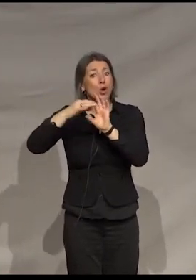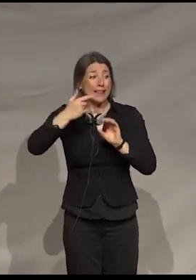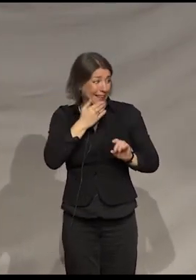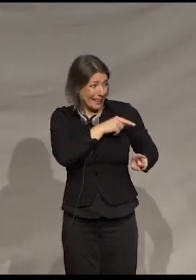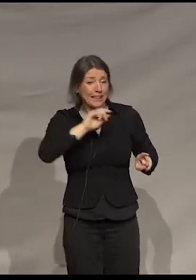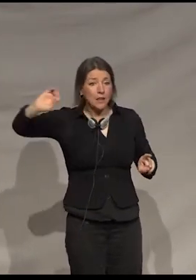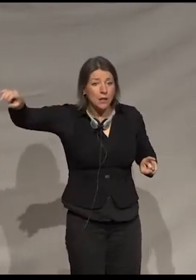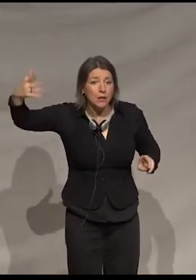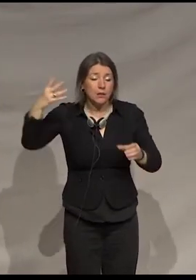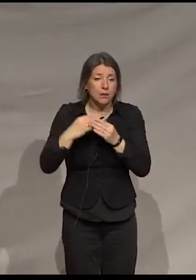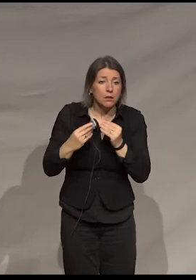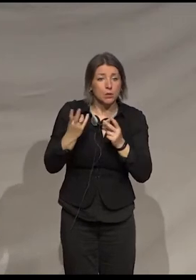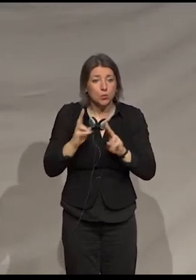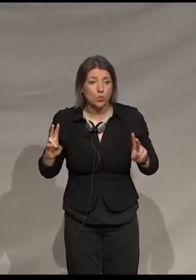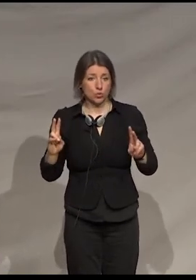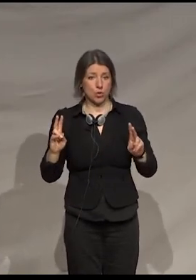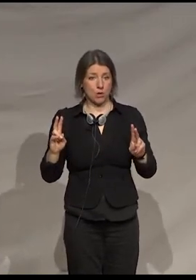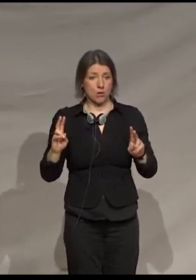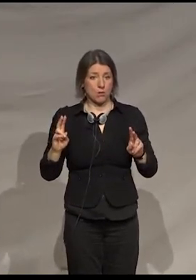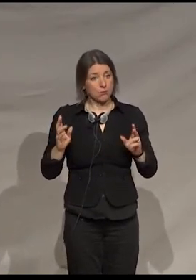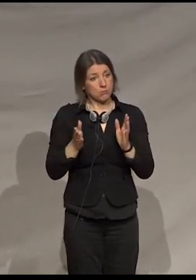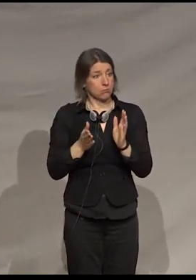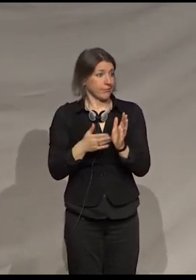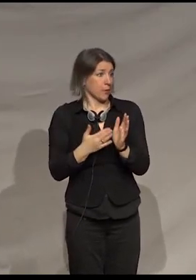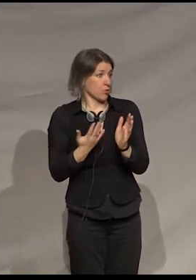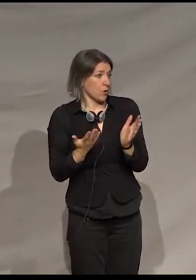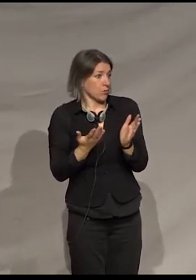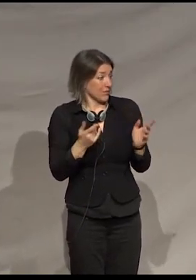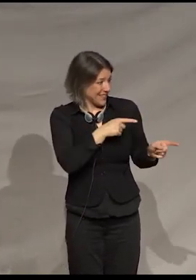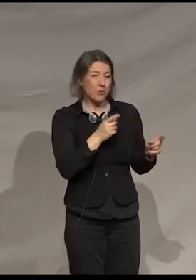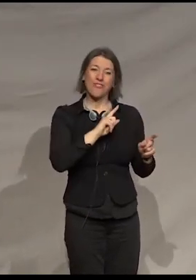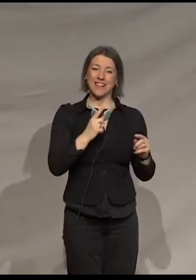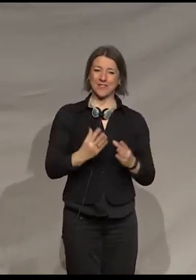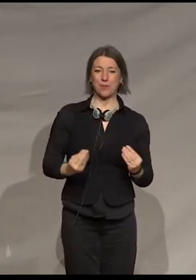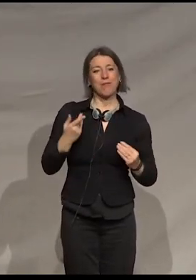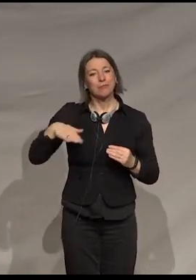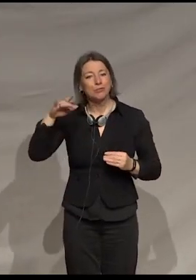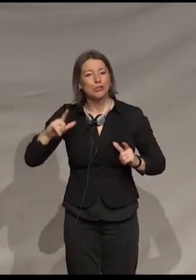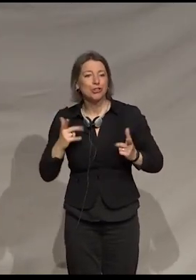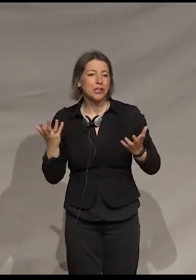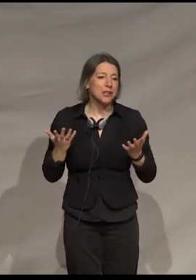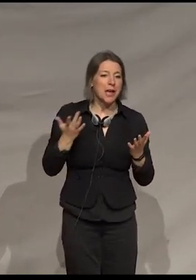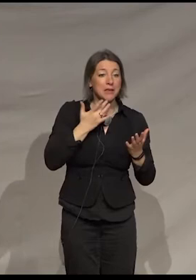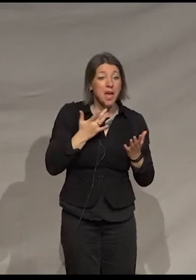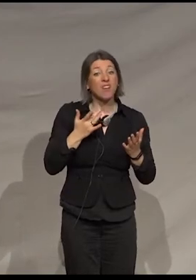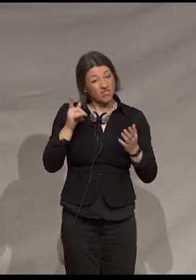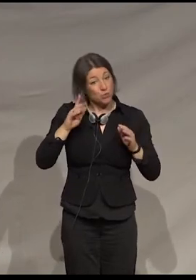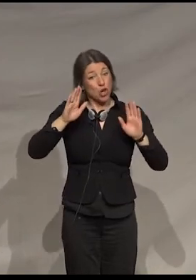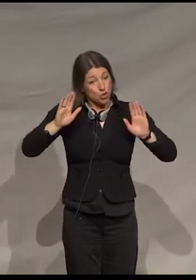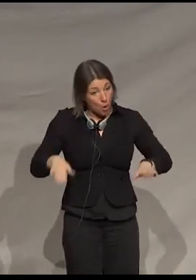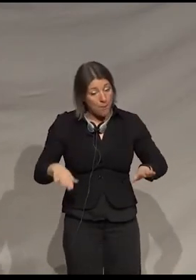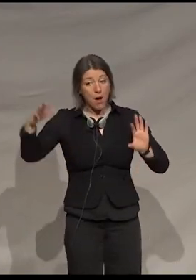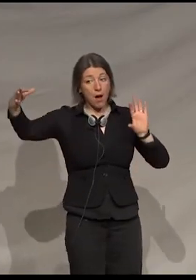může prezentovat velmi zajímavým způsobem právě třeba jako nás, nebo jako teď sebe, jakoukoliv obchodní značku z domu,